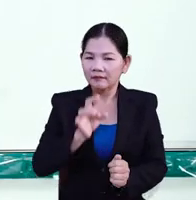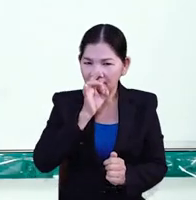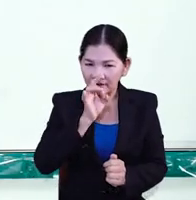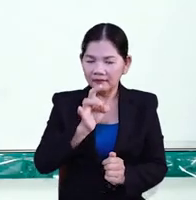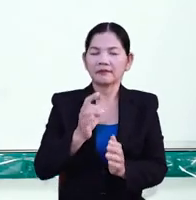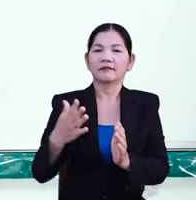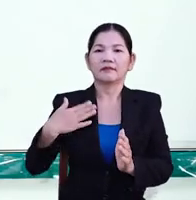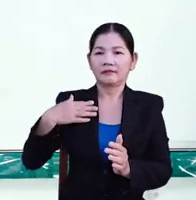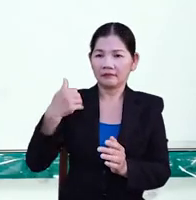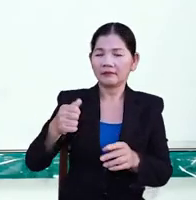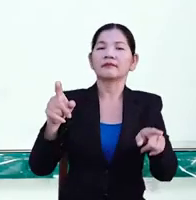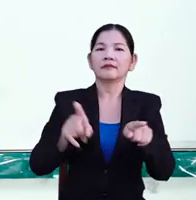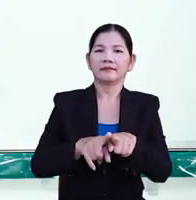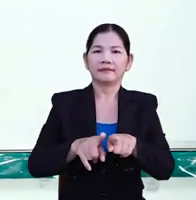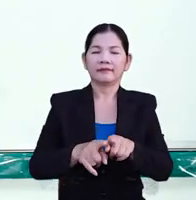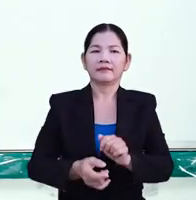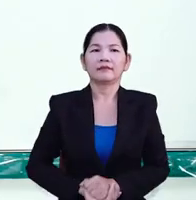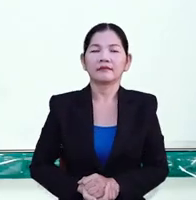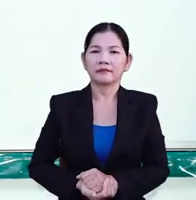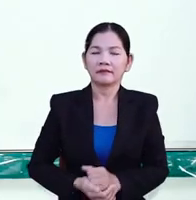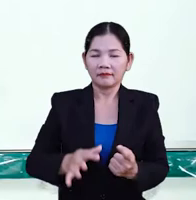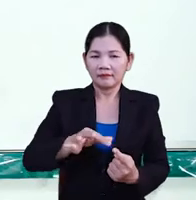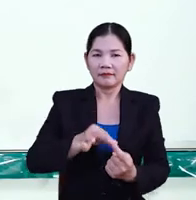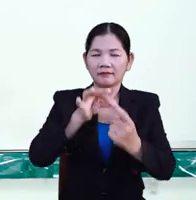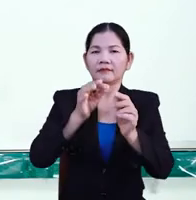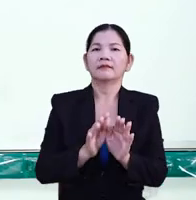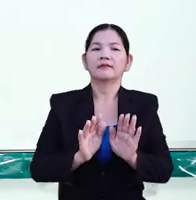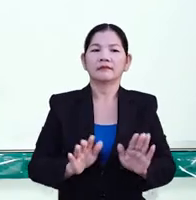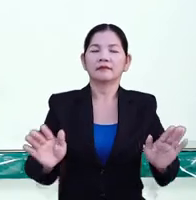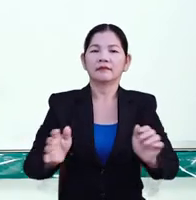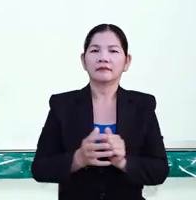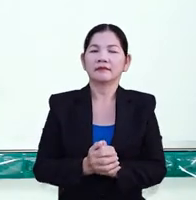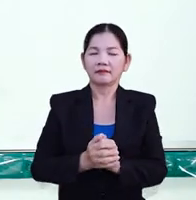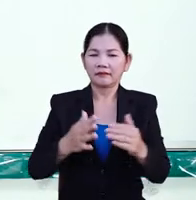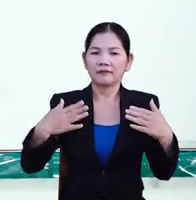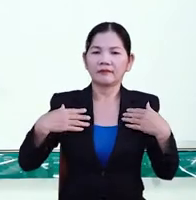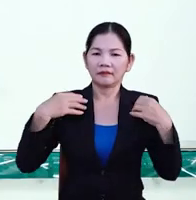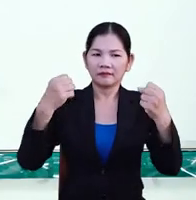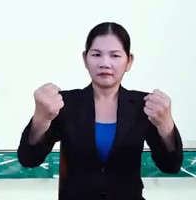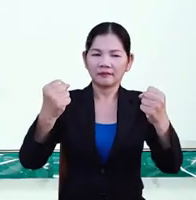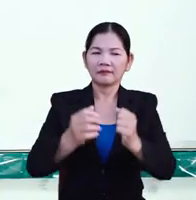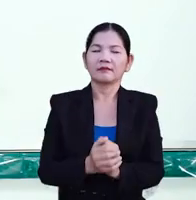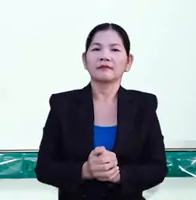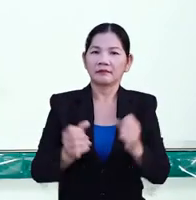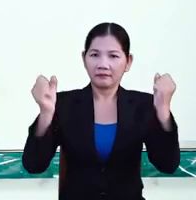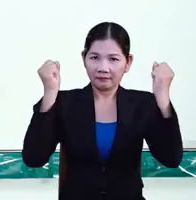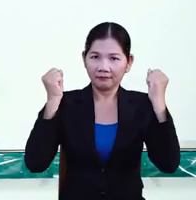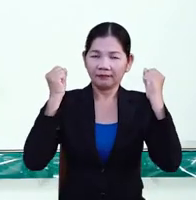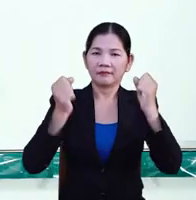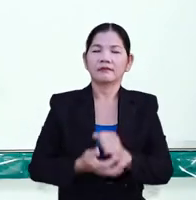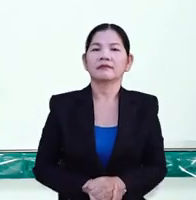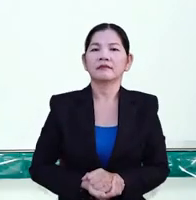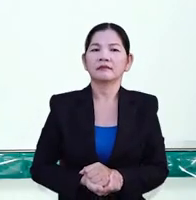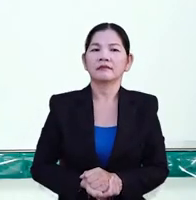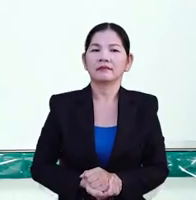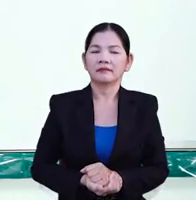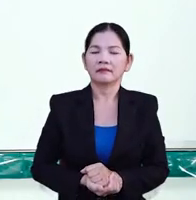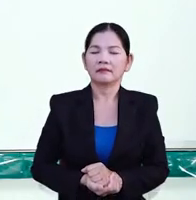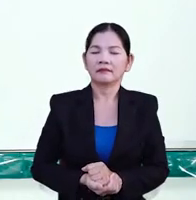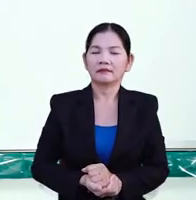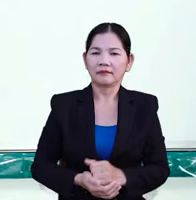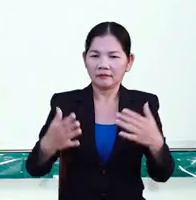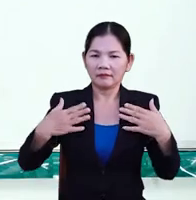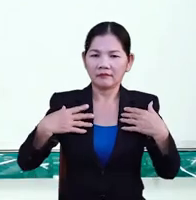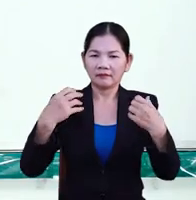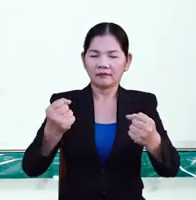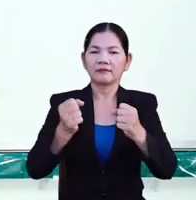ខសប្បាយដូចអ្នកគ្រូដែរចាជាពិសេសគឺកូនមានសុខភាពល្អរឹងមាំចាដើម្បីបានសុខភាពល្អ